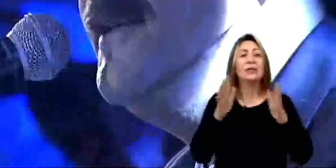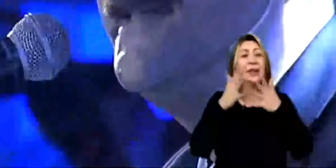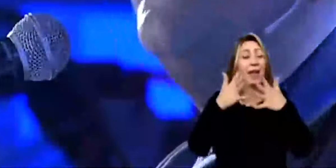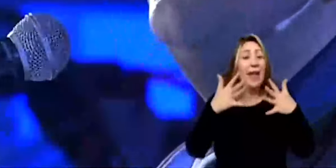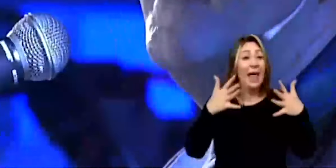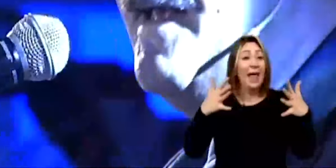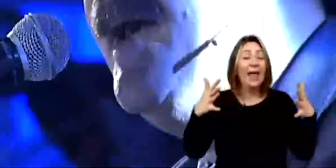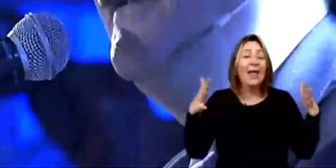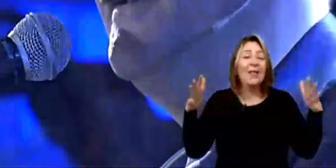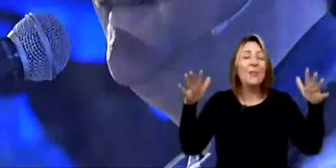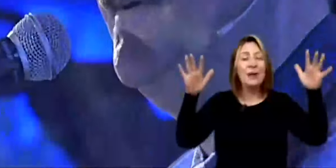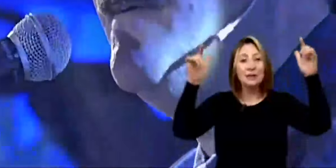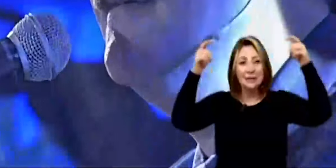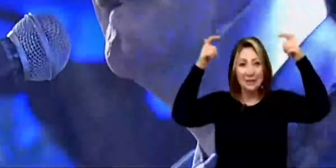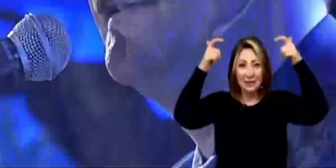cilvesi